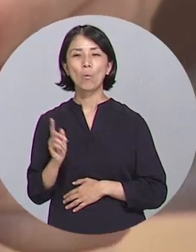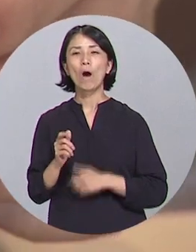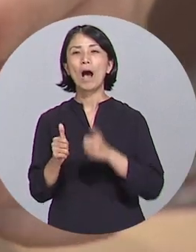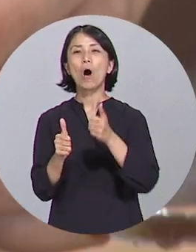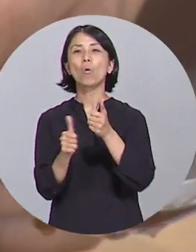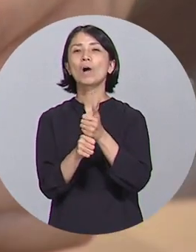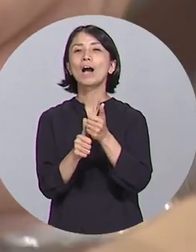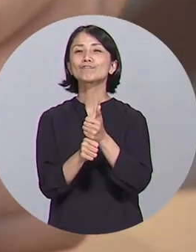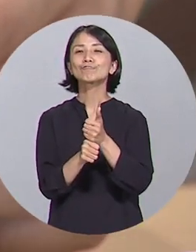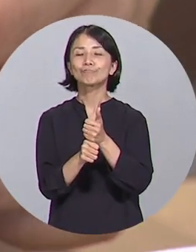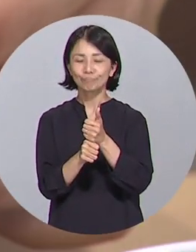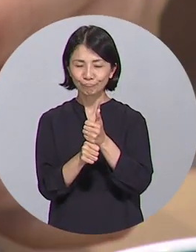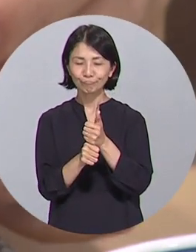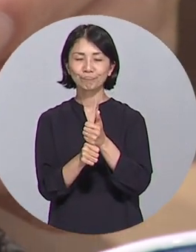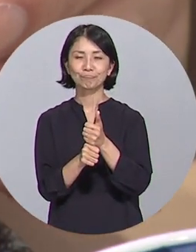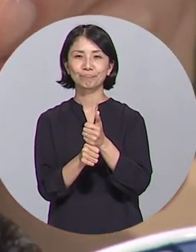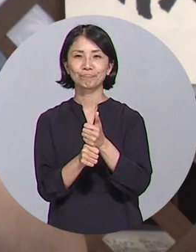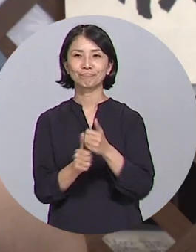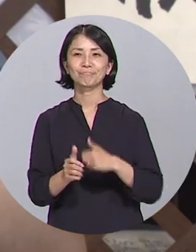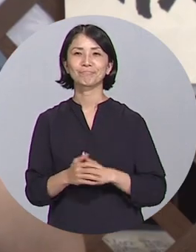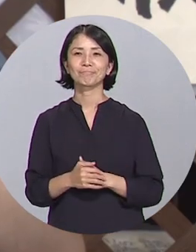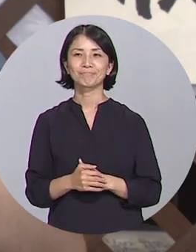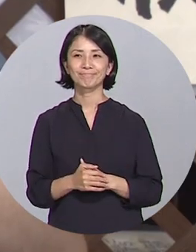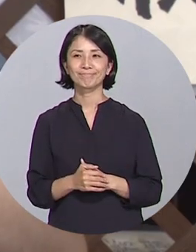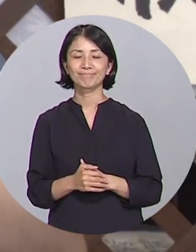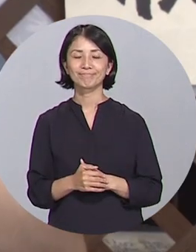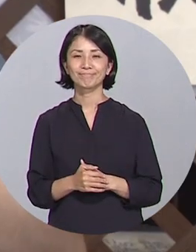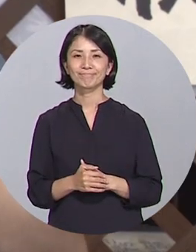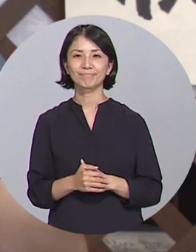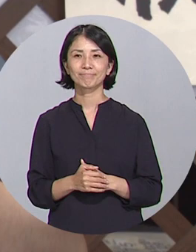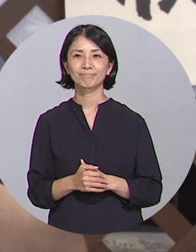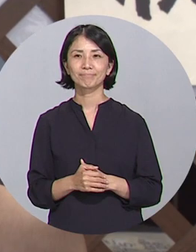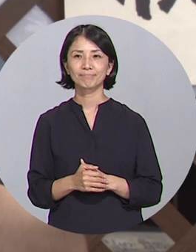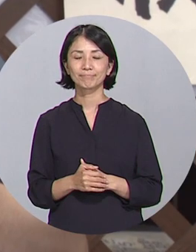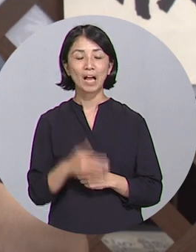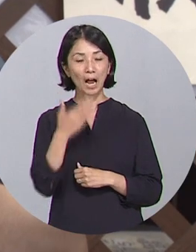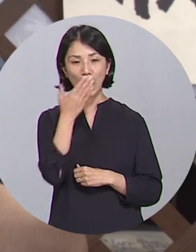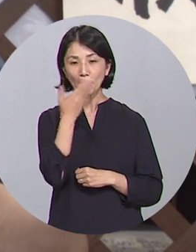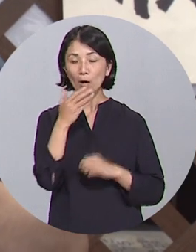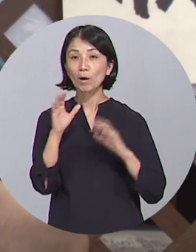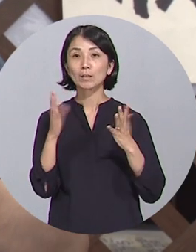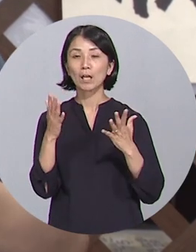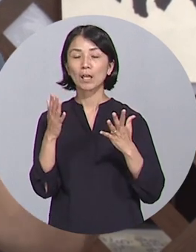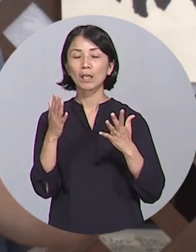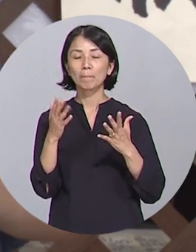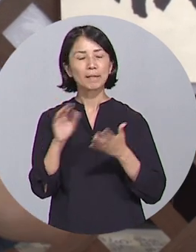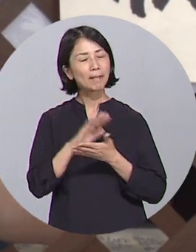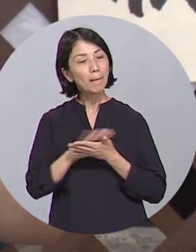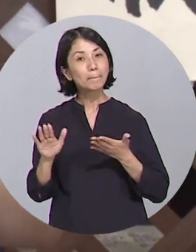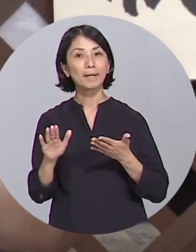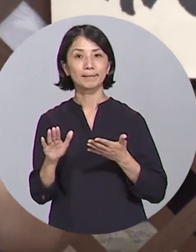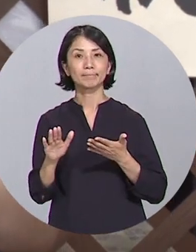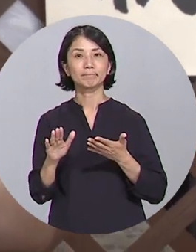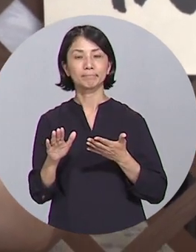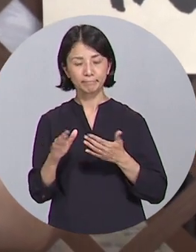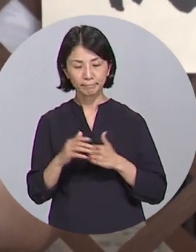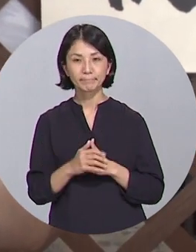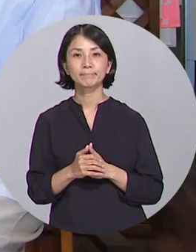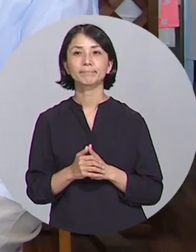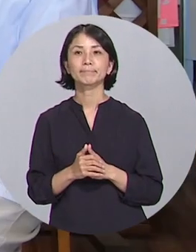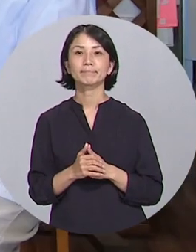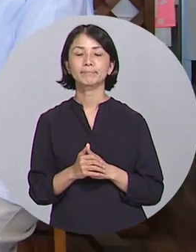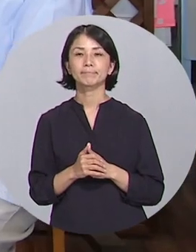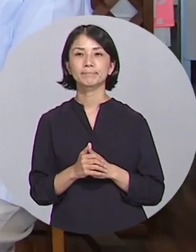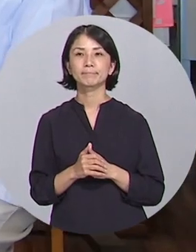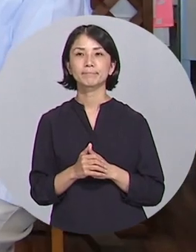ず、おかずです。 あ、そうですか。 完全にもう甘さは全くないし、ちょっとこうさっぱりね、いただけるっていうのもあると思うんですけど、